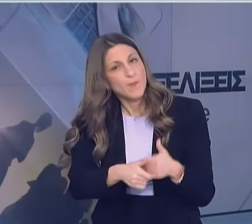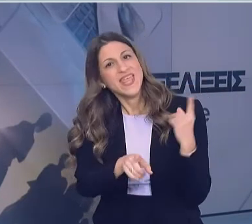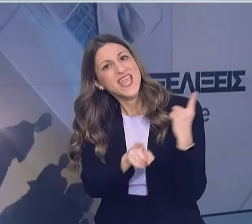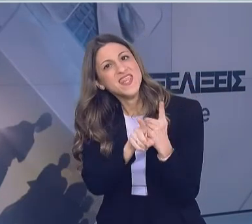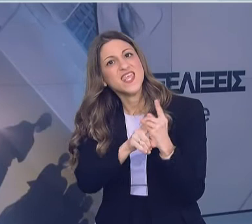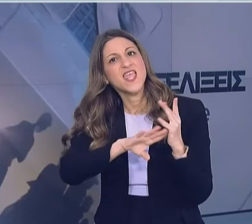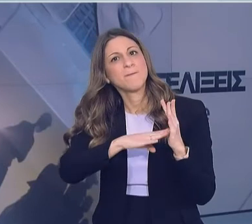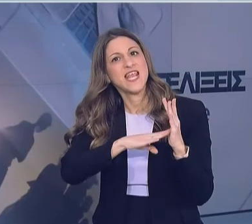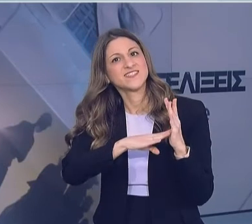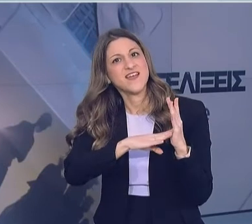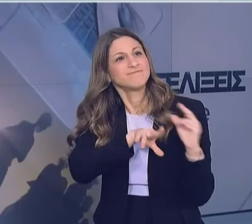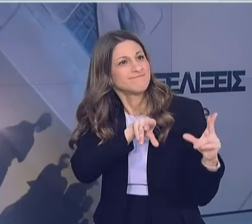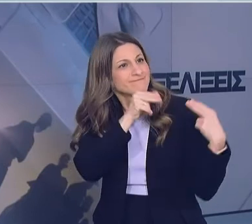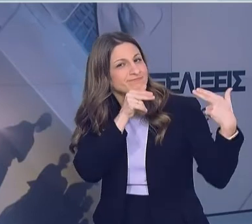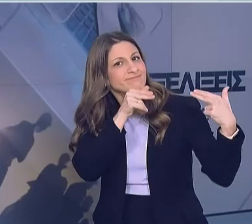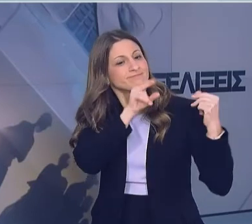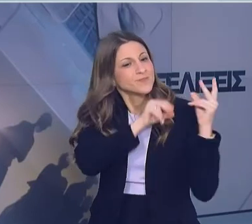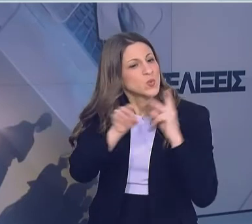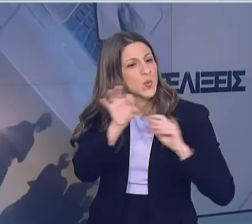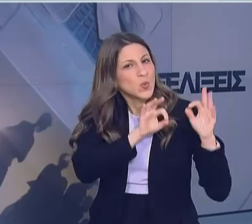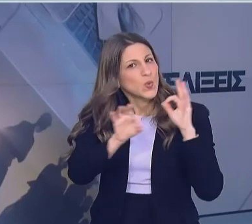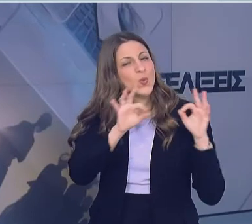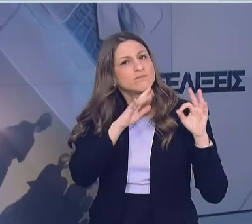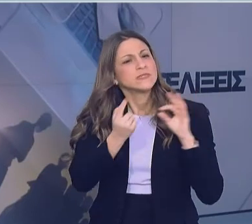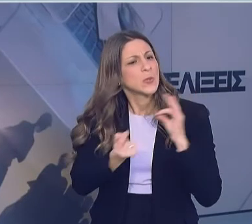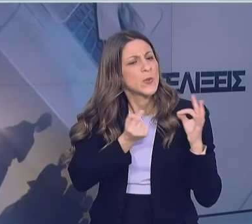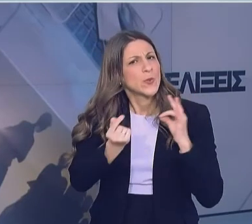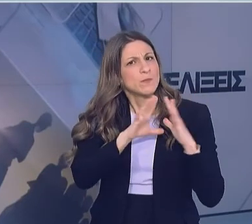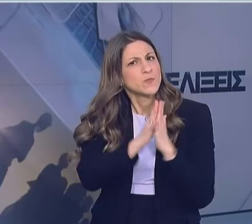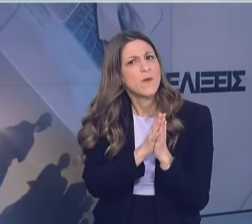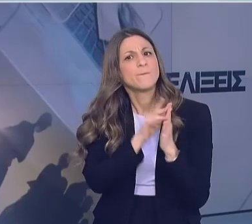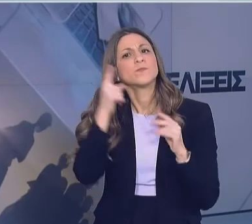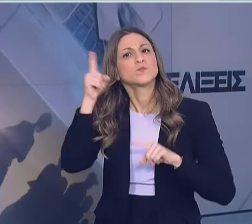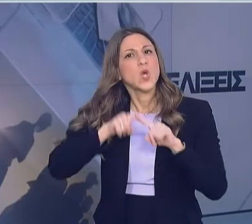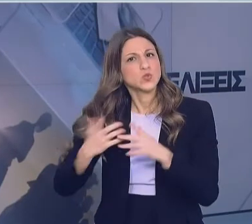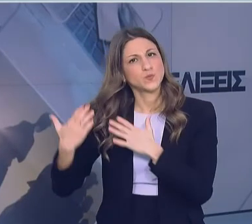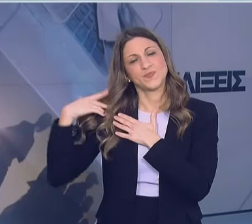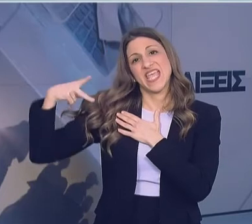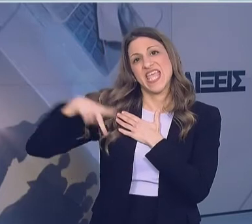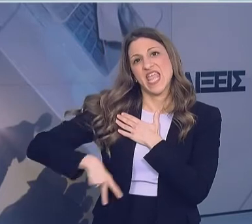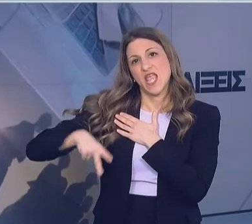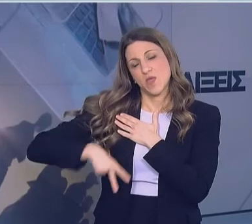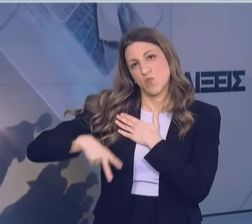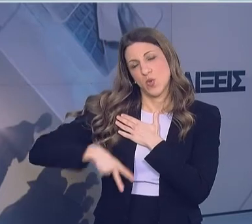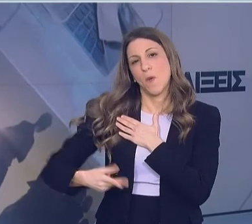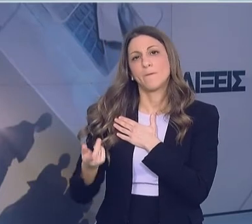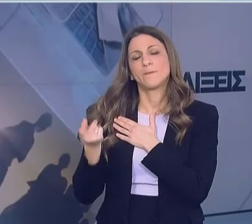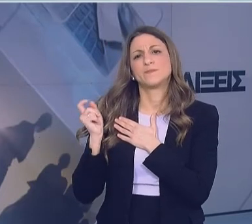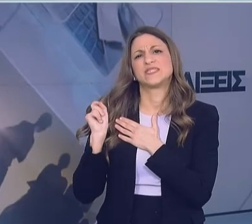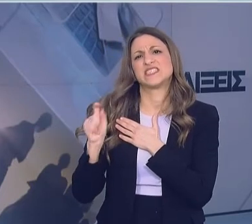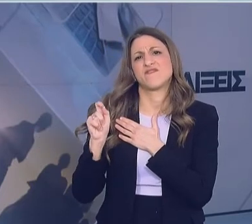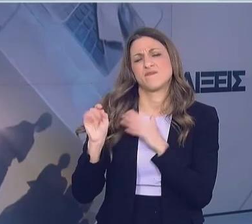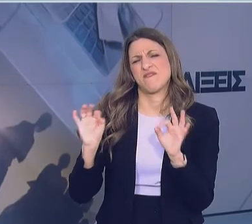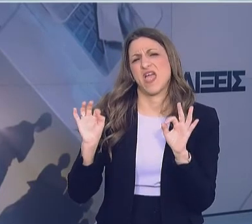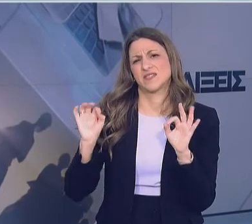υπηρεσία τηλεσυμβουλευτικής, η οποία αναπτύσσεται από κοινού και με τη συνδρομή του Υπουργείου Ψηφιακής Διακυβέρνησης και στην οποία θα